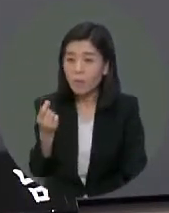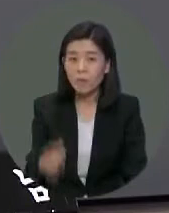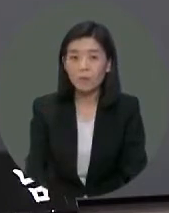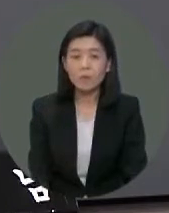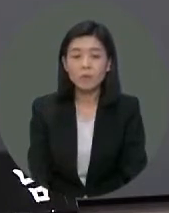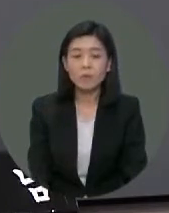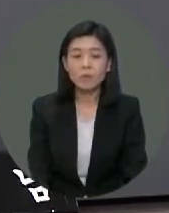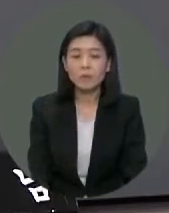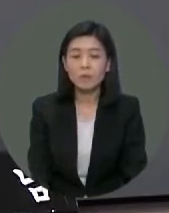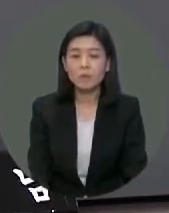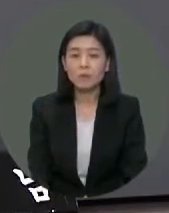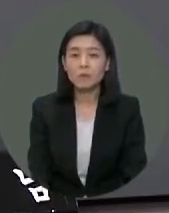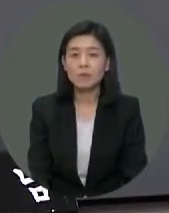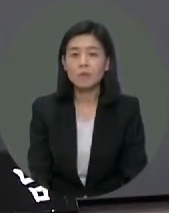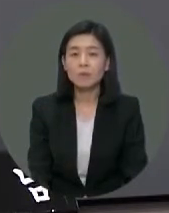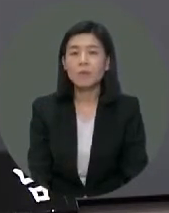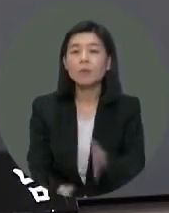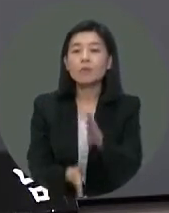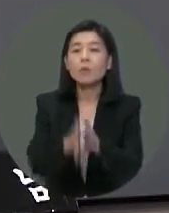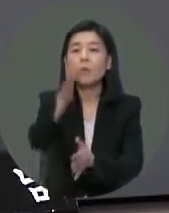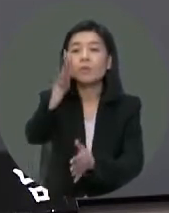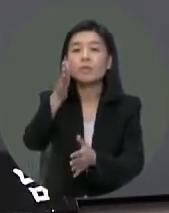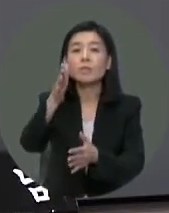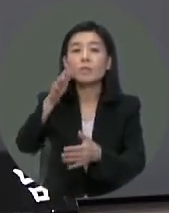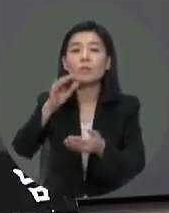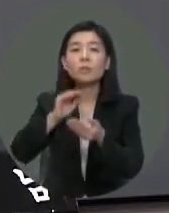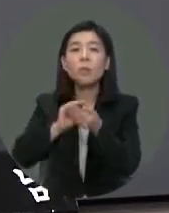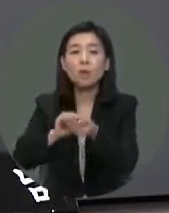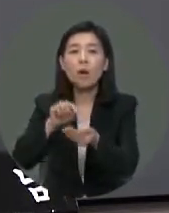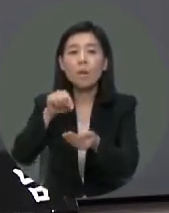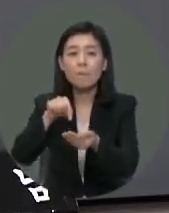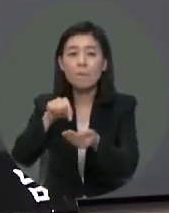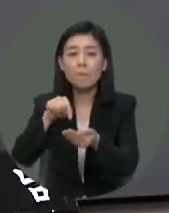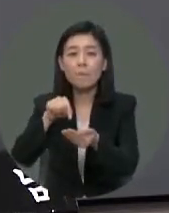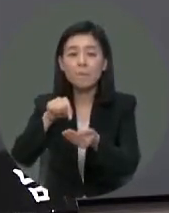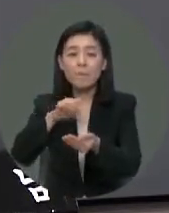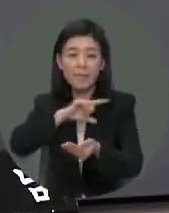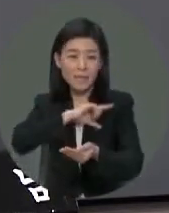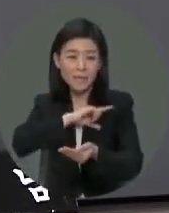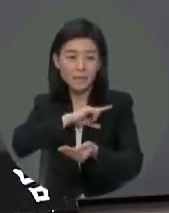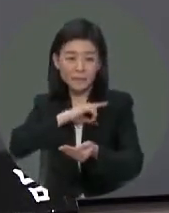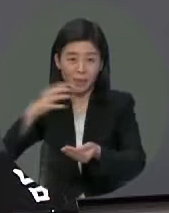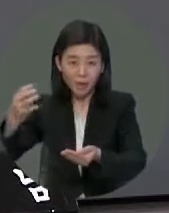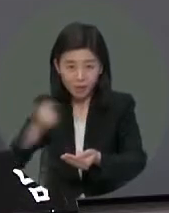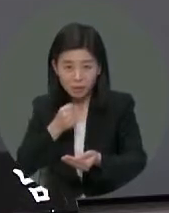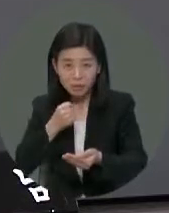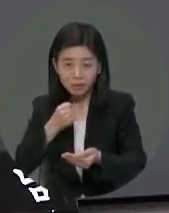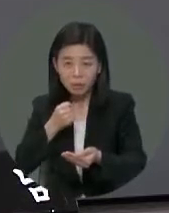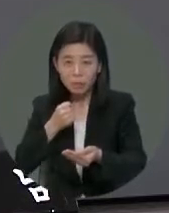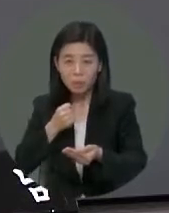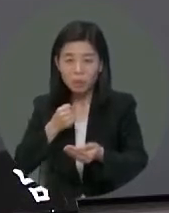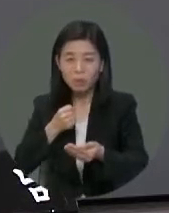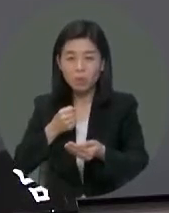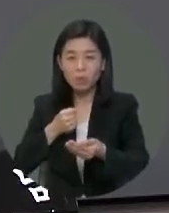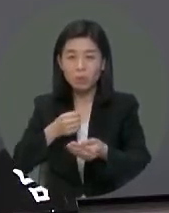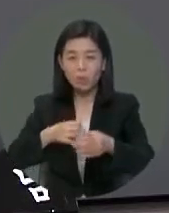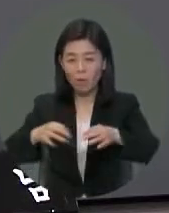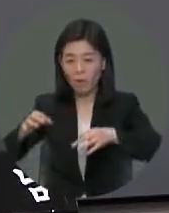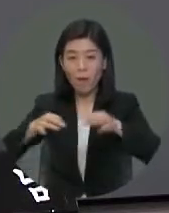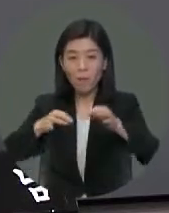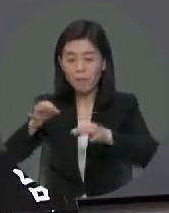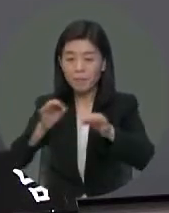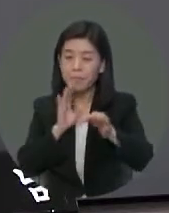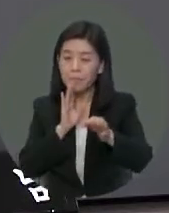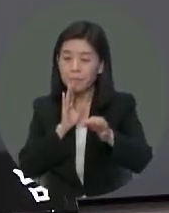기도시 농축협들이 그동안에 농협이라는 브랜드는 다르고 지금 영업을 해왔지 않습니까 그래서이 신용